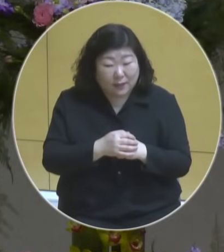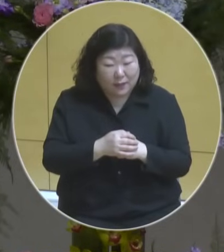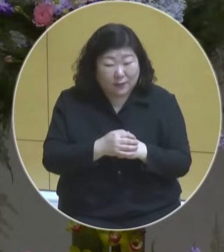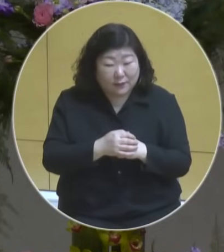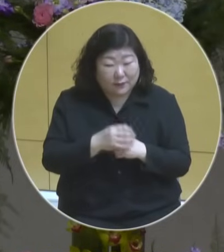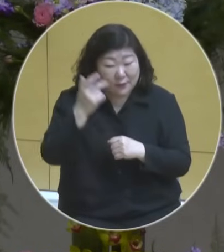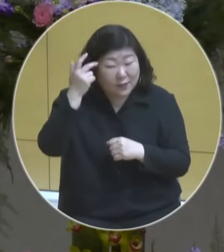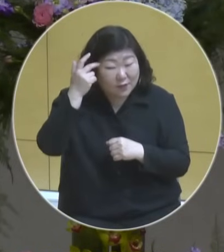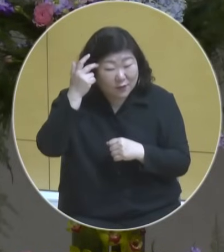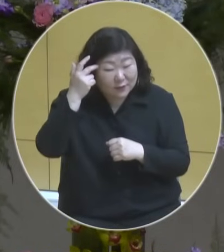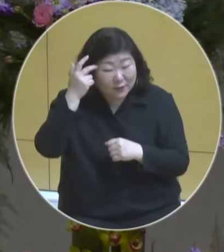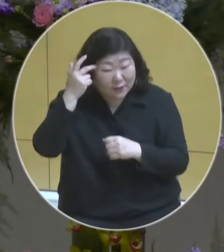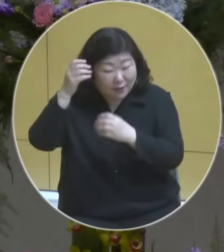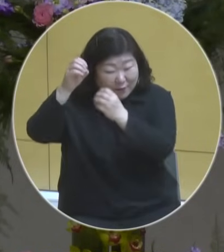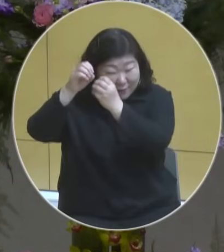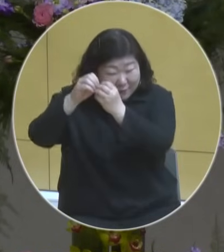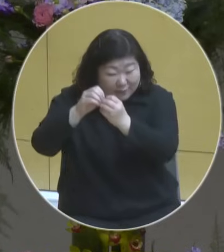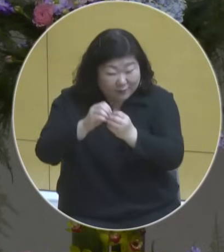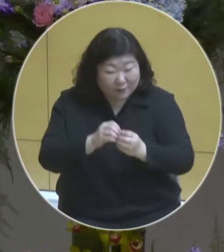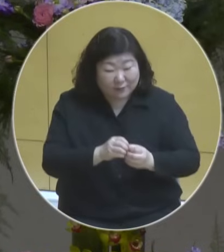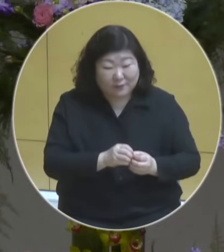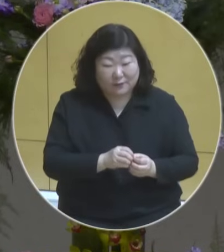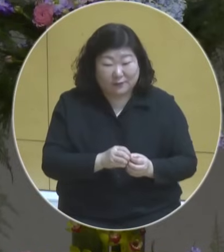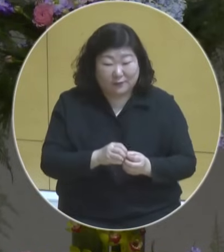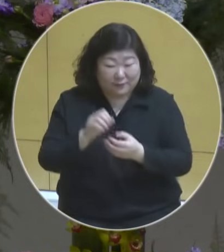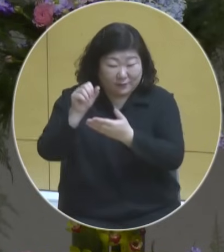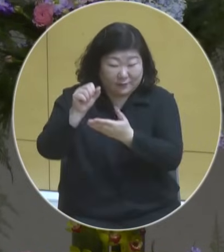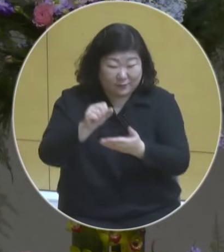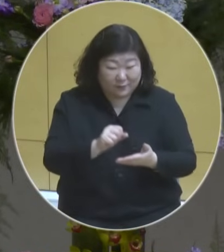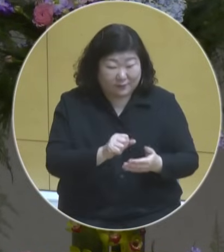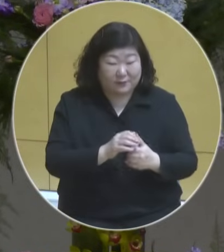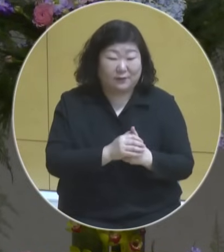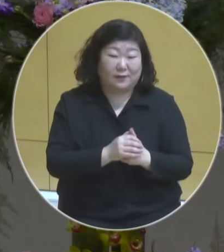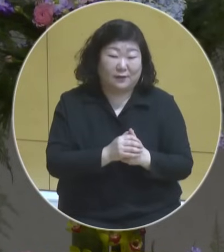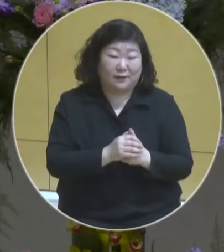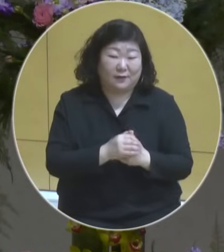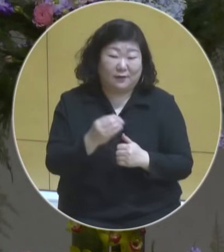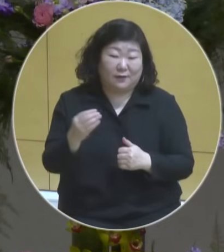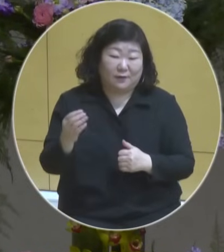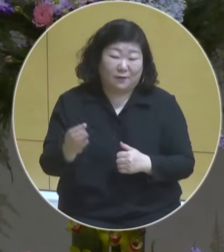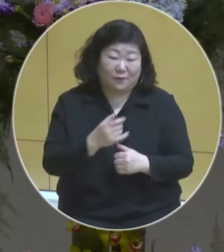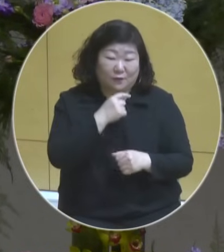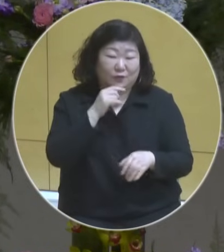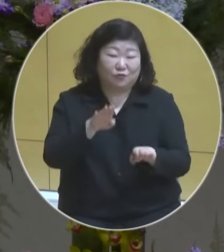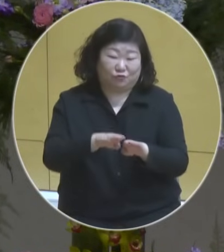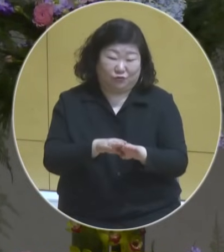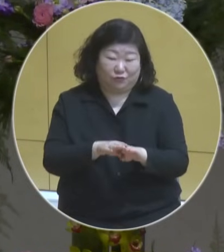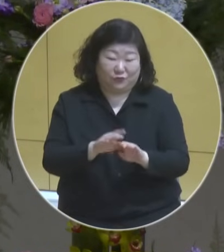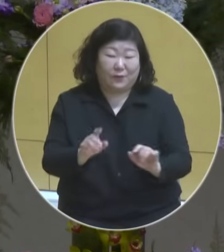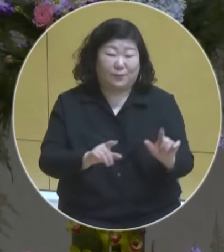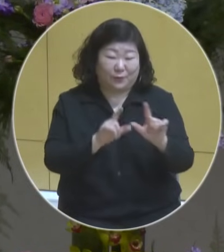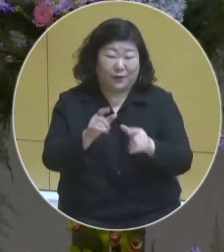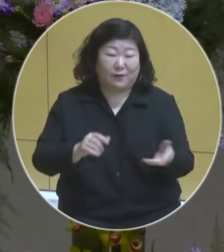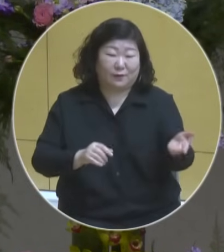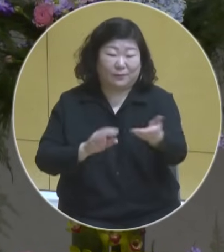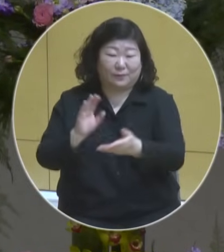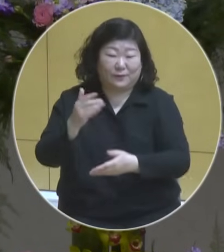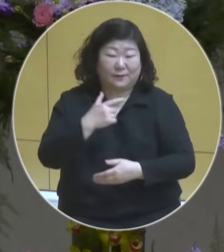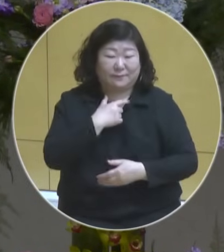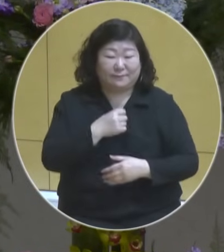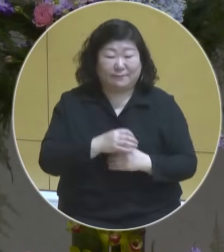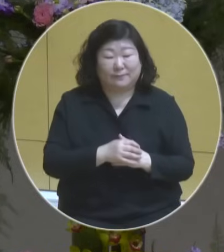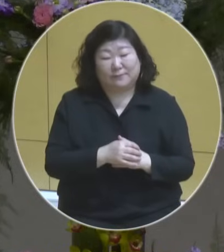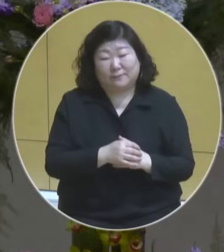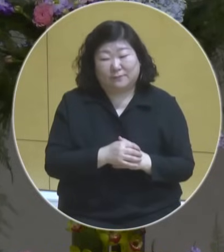하나님 앞에 귀한 예배를 올려 드리면서 거룩한 주의를 보내는 성도님들이 되기를 소망합니다 아멘